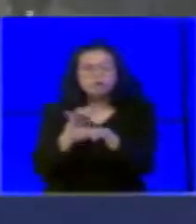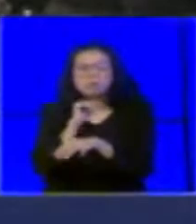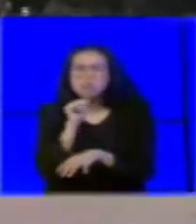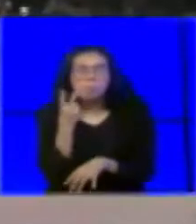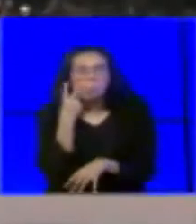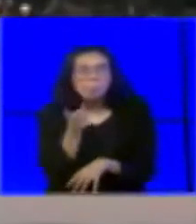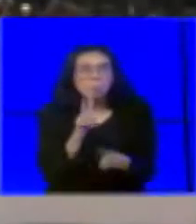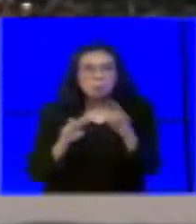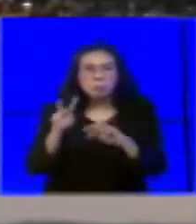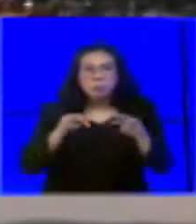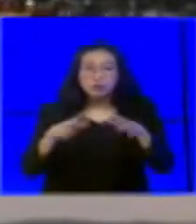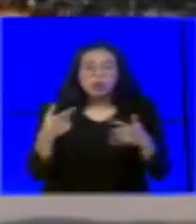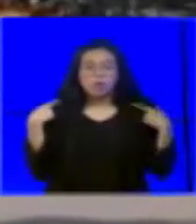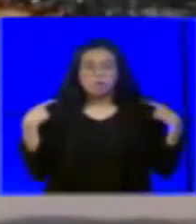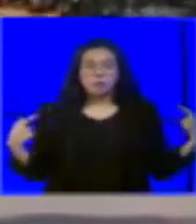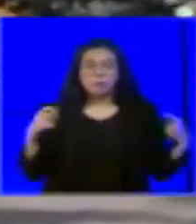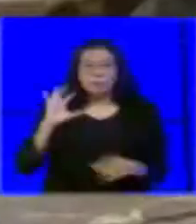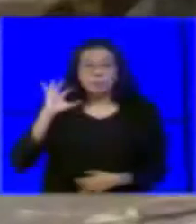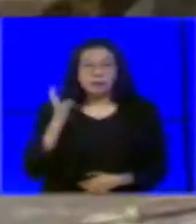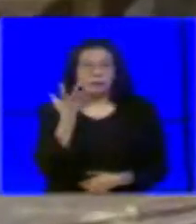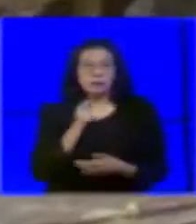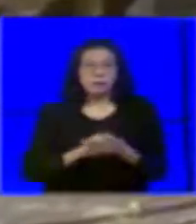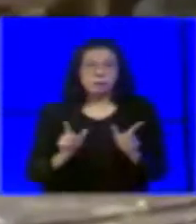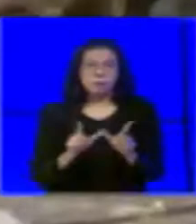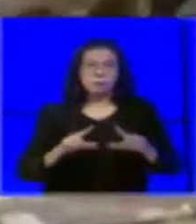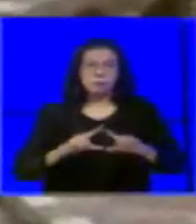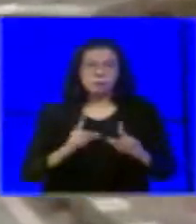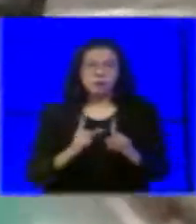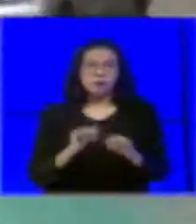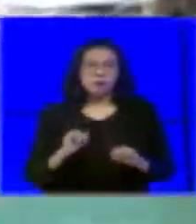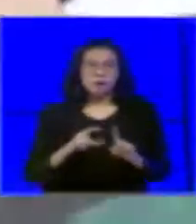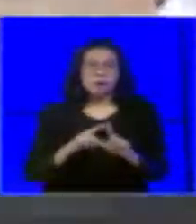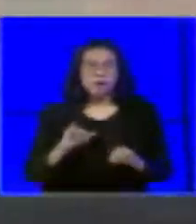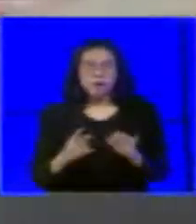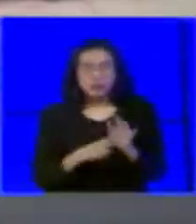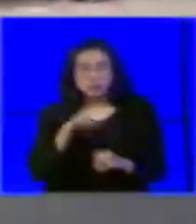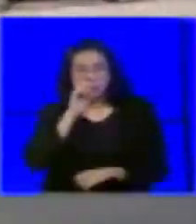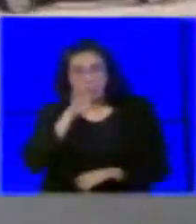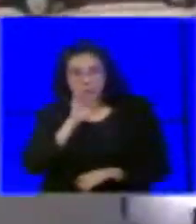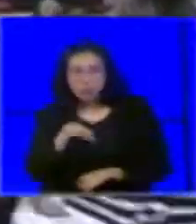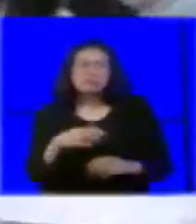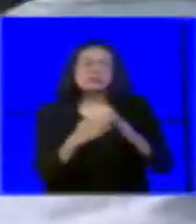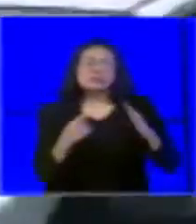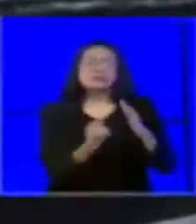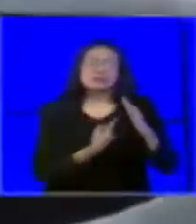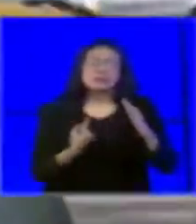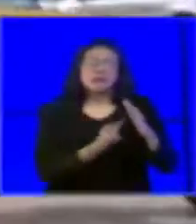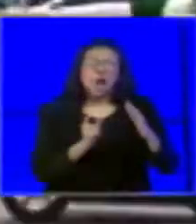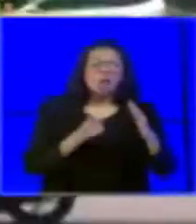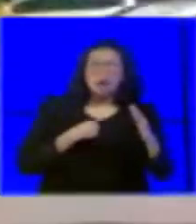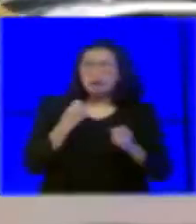tracking. Gubernur Banten Wahidin Halim mengimbau masyarakat Banten untuk tetap tinggal di rumah, jangan keluar rumah kalau tidak